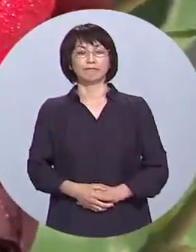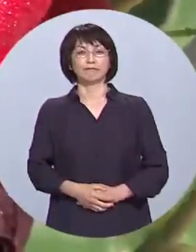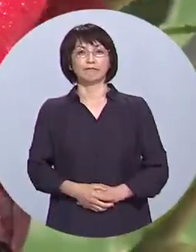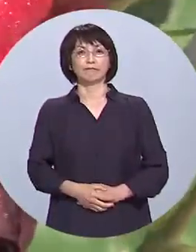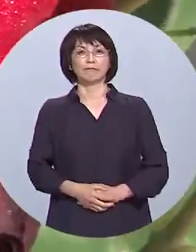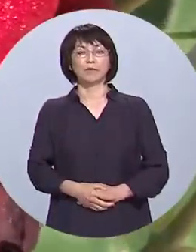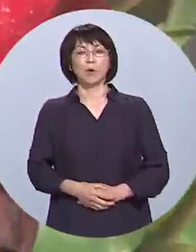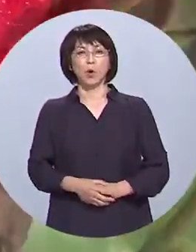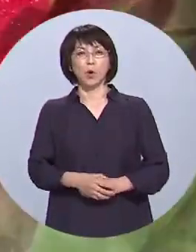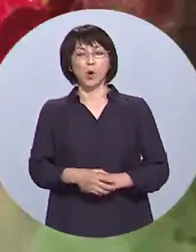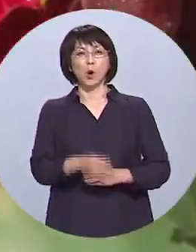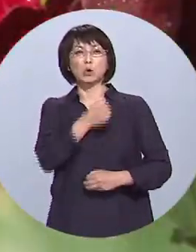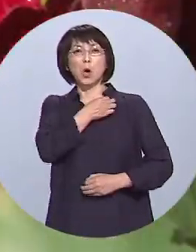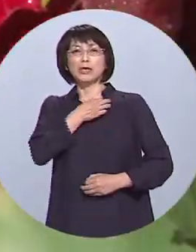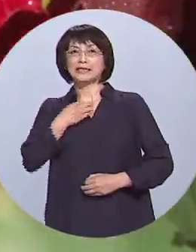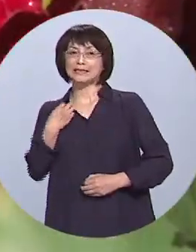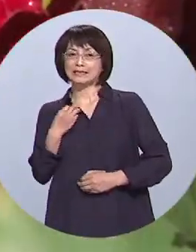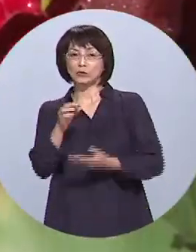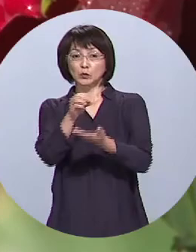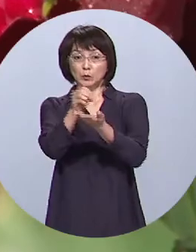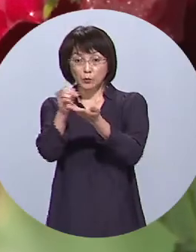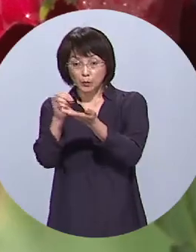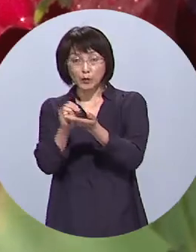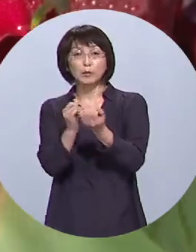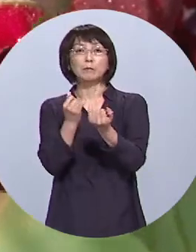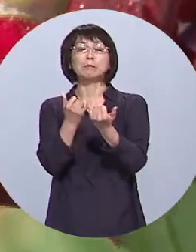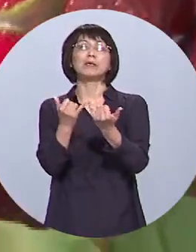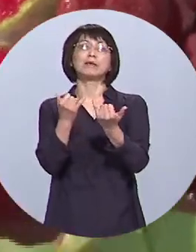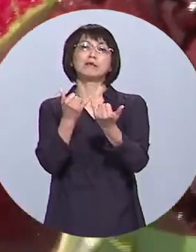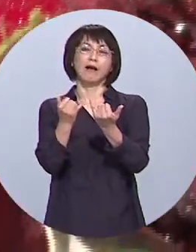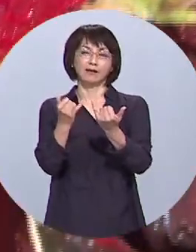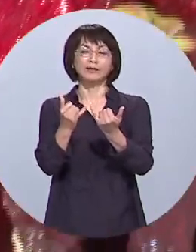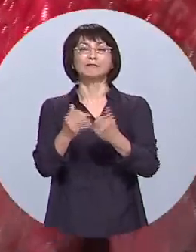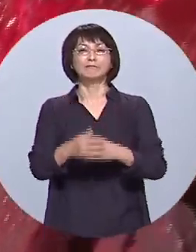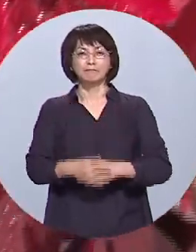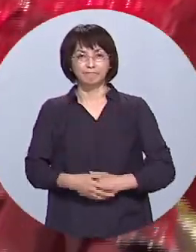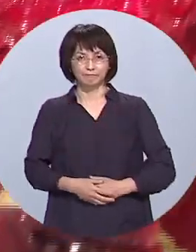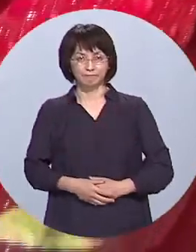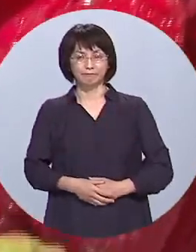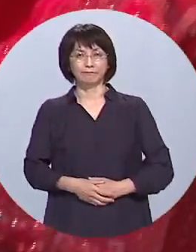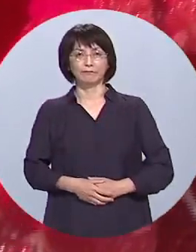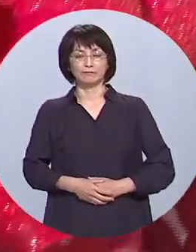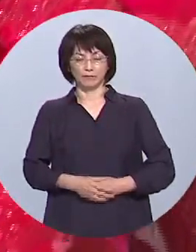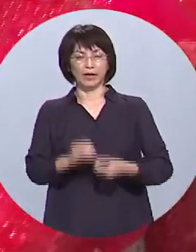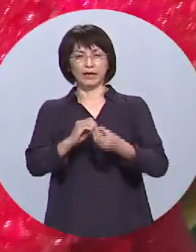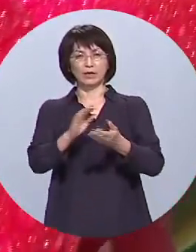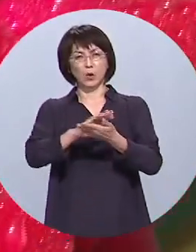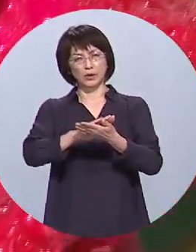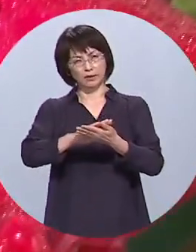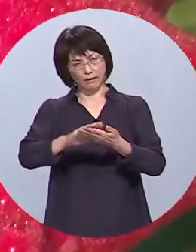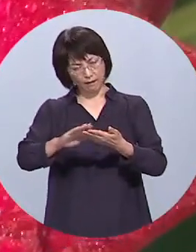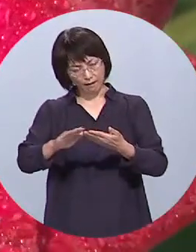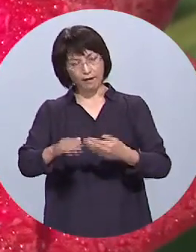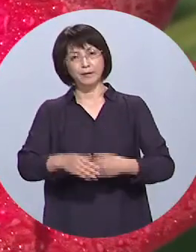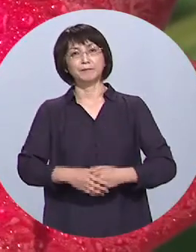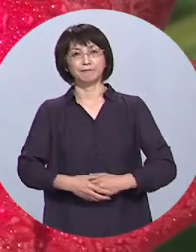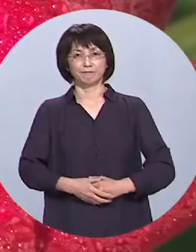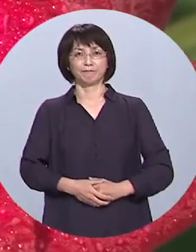どうですかね、 真珠っぽい感じしますね。 なんかちょっと大人な魅力のある色味なんで素敵ですね。 そうです